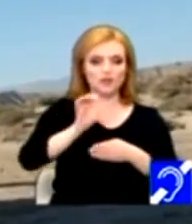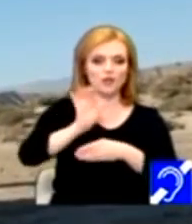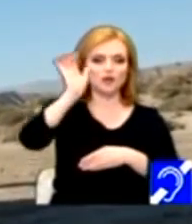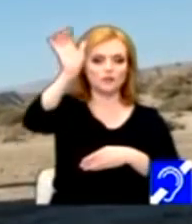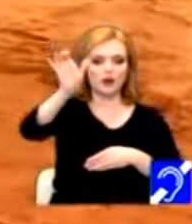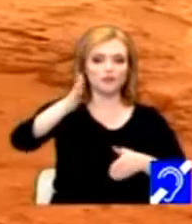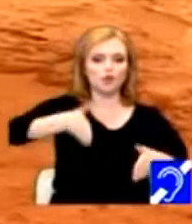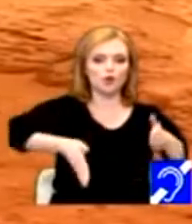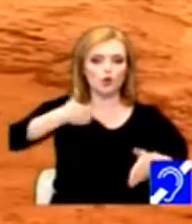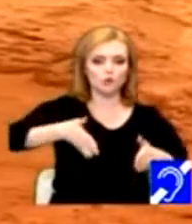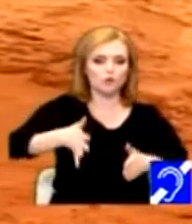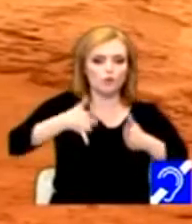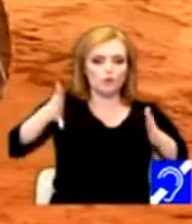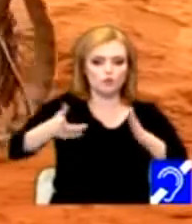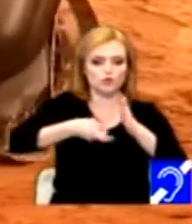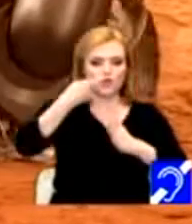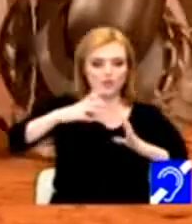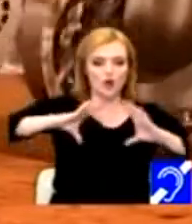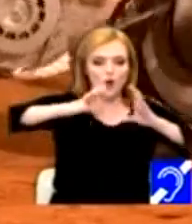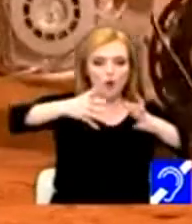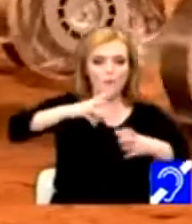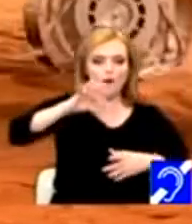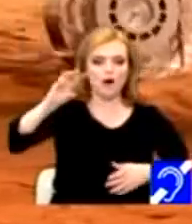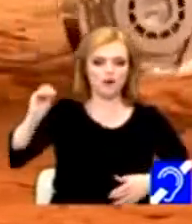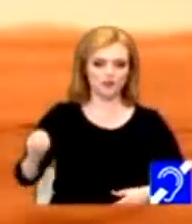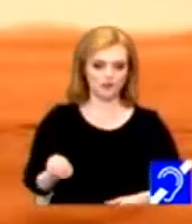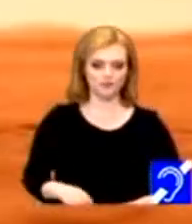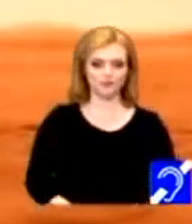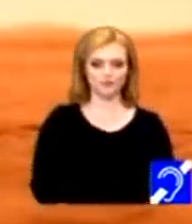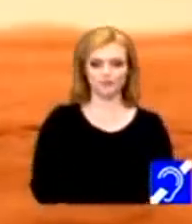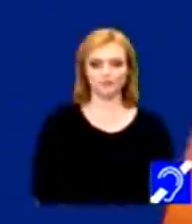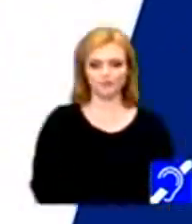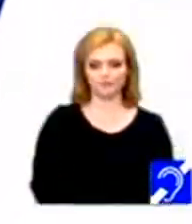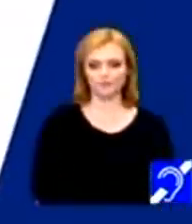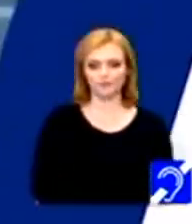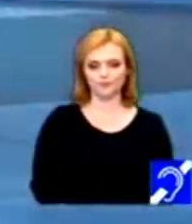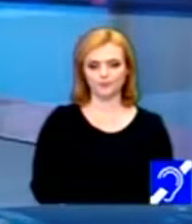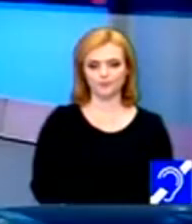atmosfera planetei roșii. Ce speră cercetătorii că vor găsi, aflați din Telejurnal.